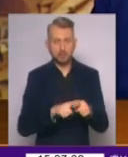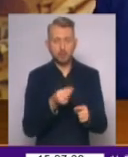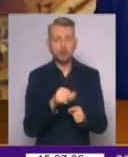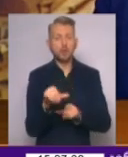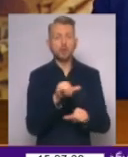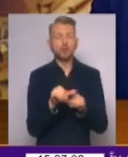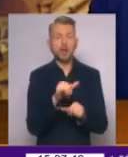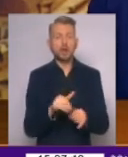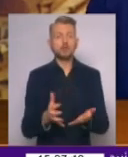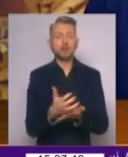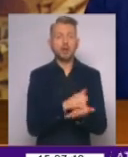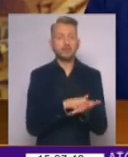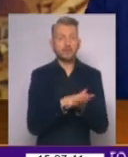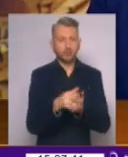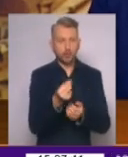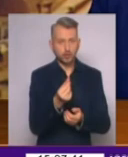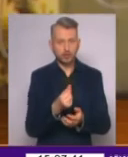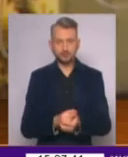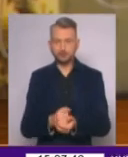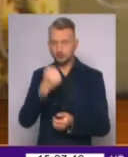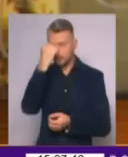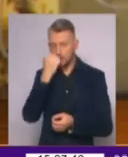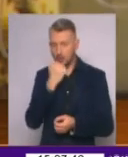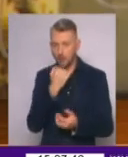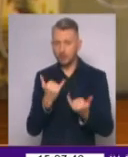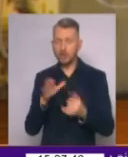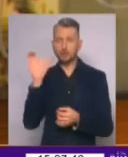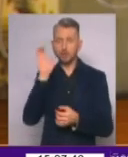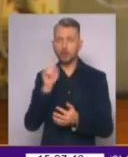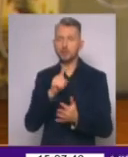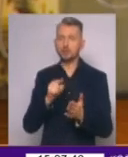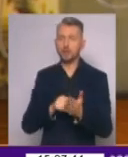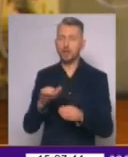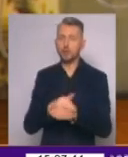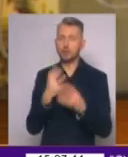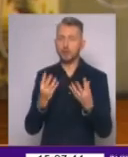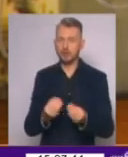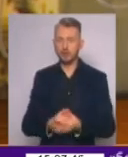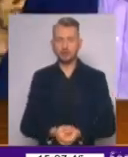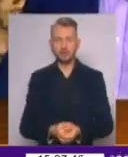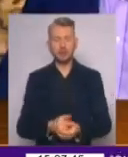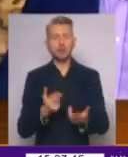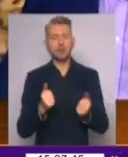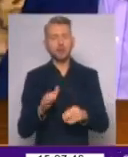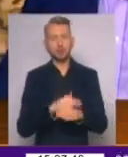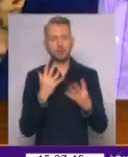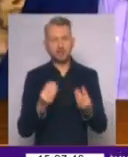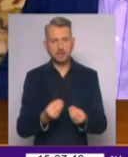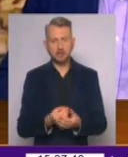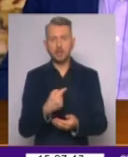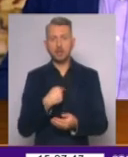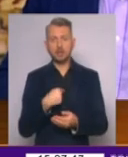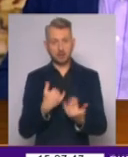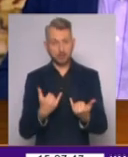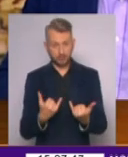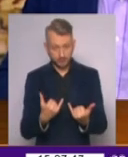ви їх збираєтесь діти? Дуже дякую, пане Олеже. Зараз послухаємо запитання. Добрий день. Да, добрий день. Я в ефірі, у